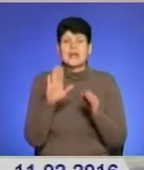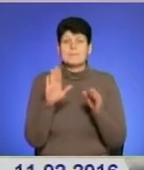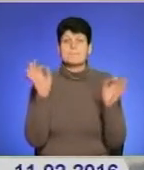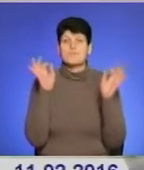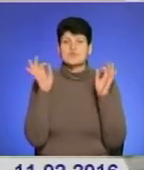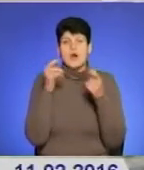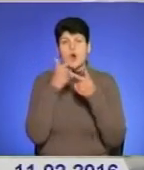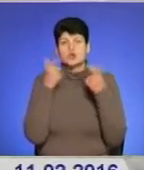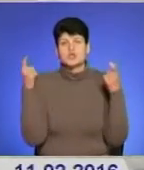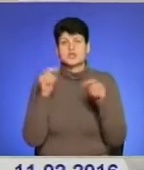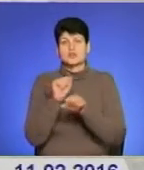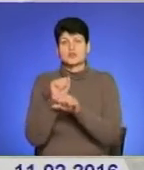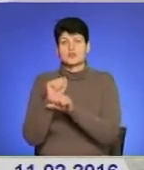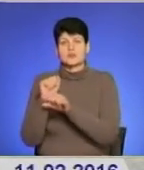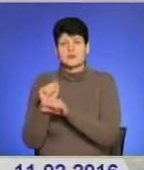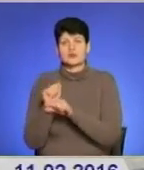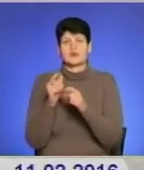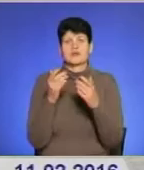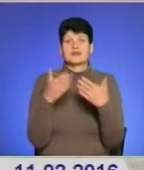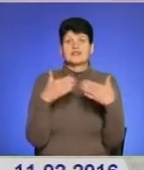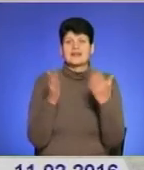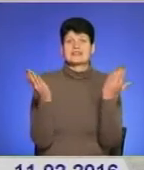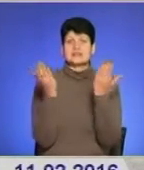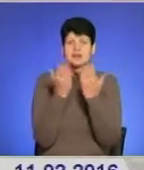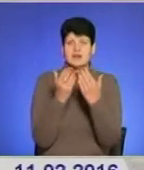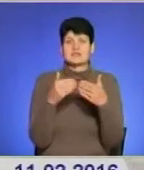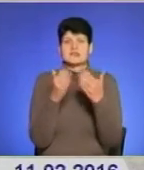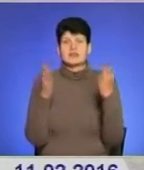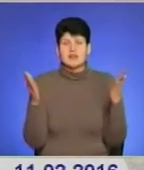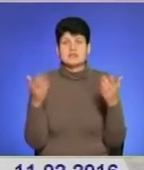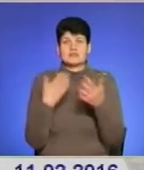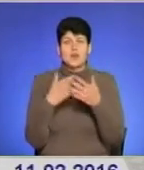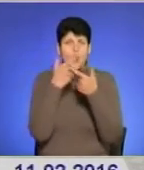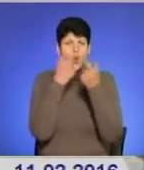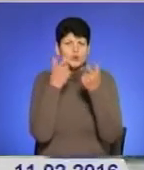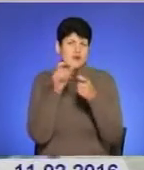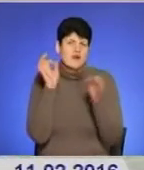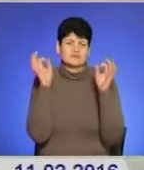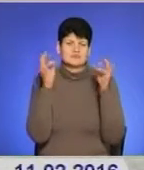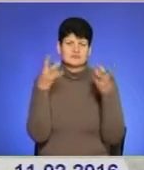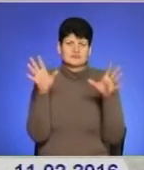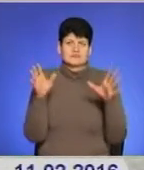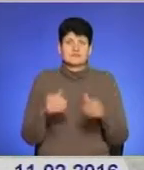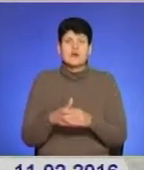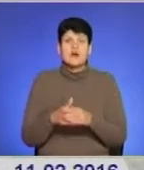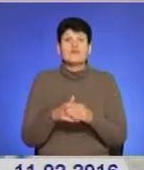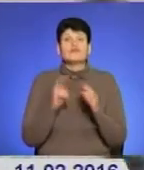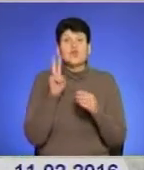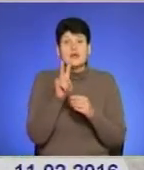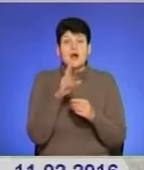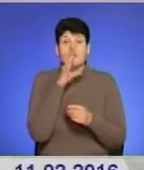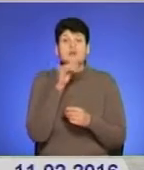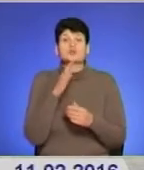оголошення зупинок про те, що двері закриваються, обережно двері відкриваються, якісь оголошення, а не музика. Тому що переважно в тролейбусах, а от маршрутках?